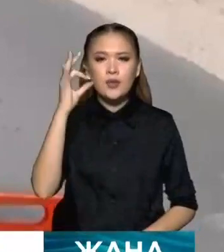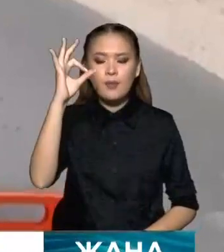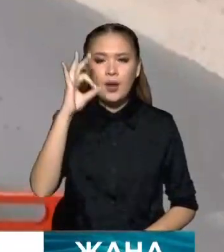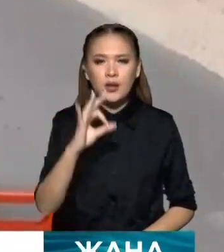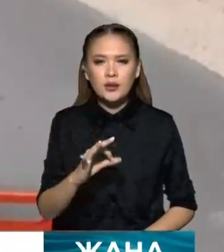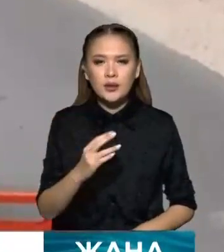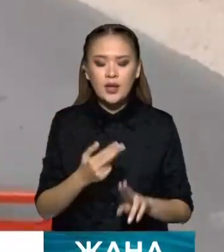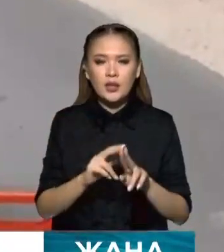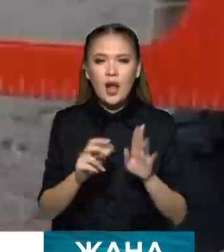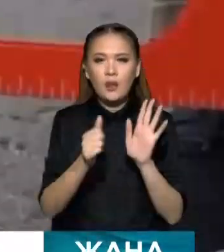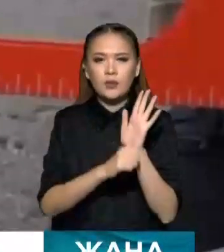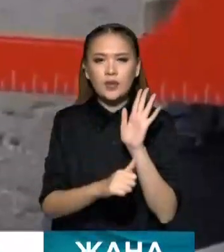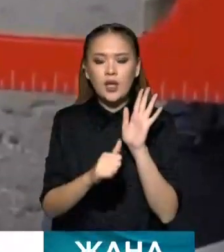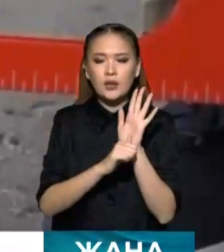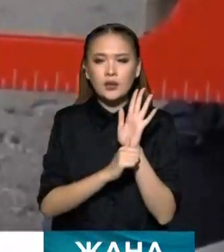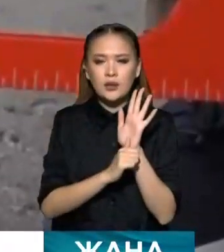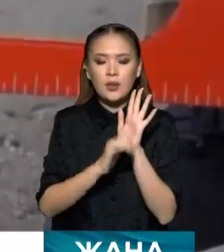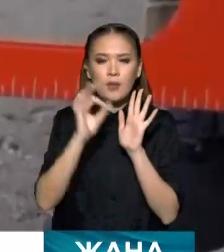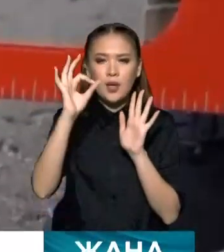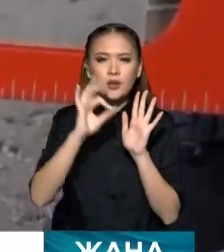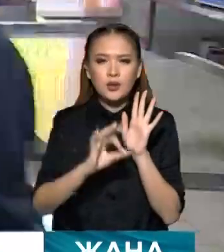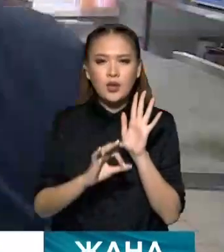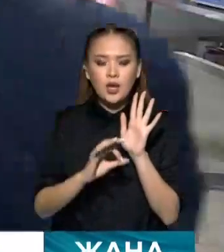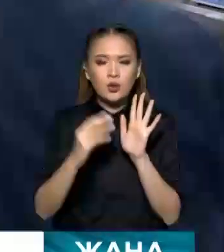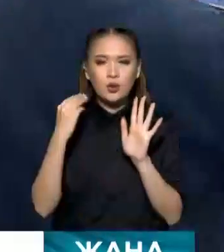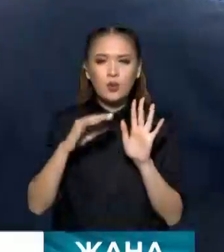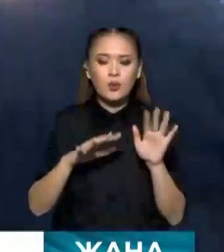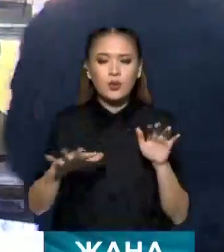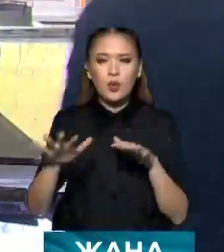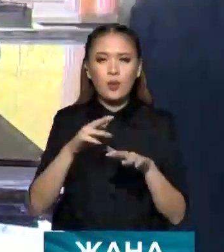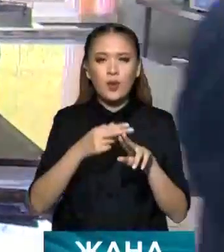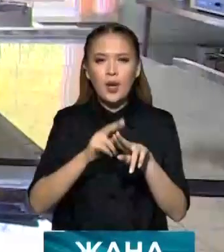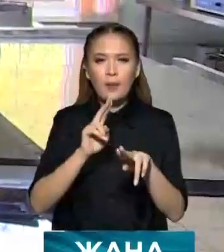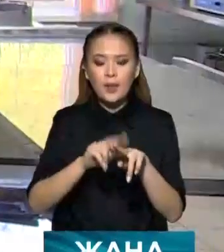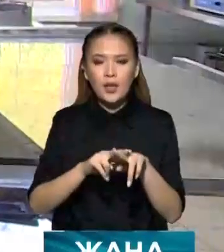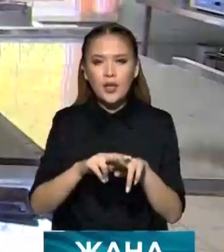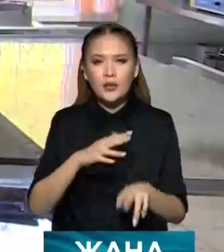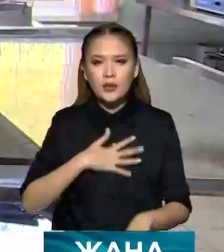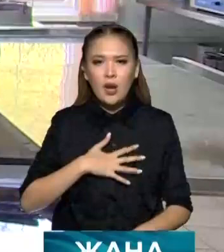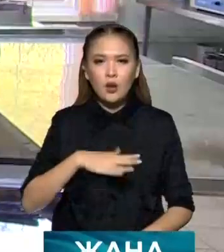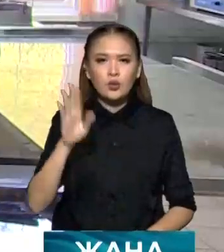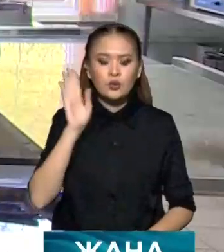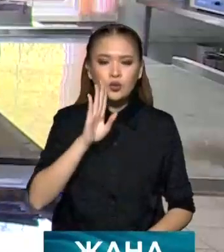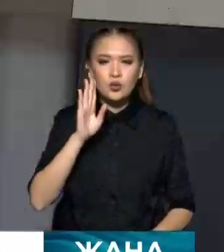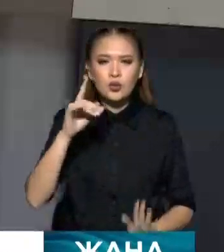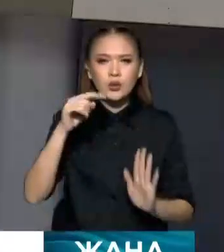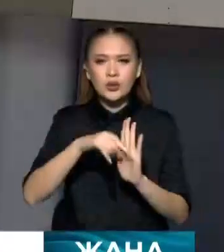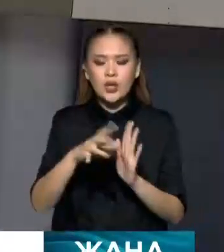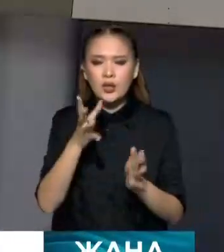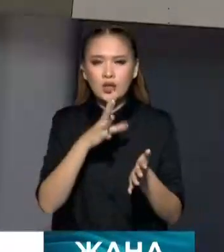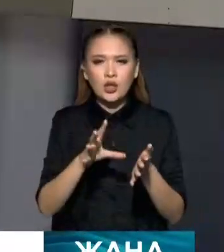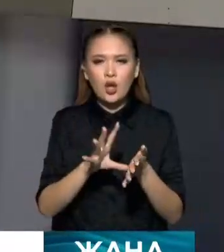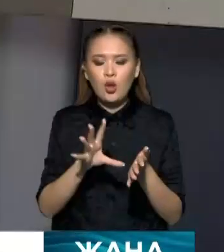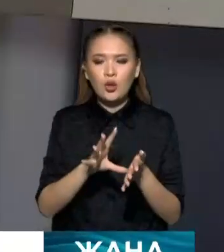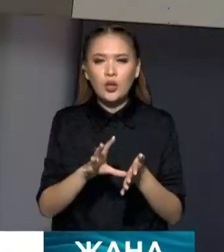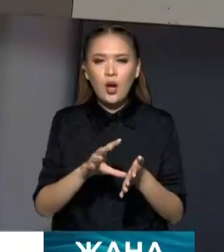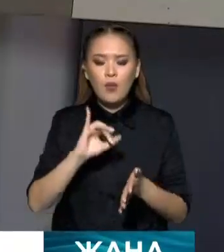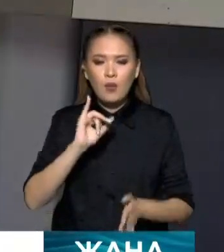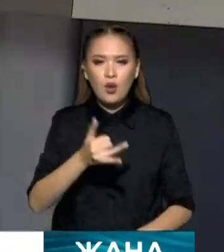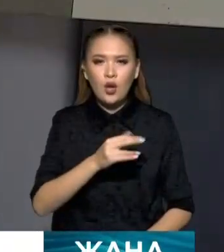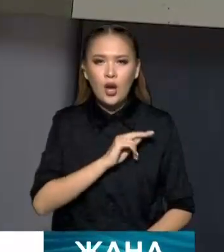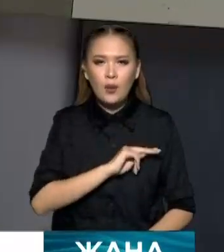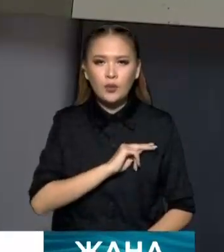өңірінде 66%. Жолдың тозуына себеп көп. Битум сапасыз, су сіңіру технологиясы талабы сақталмайды. Содан